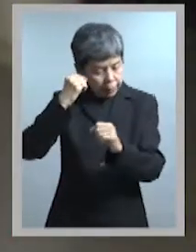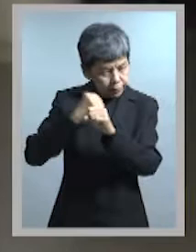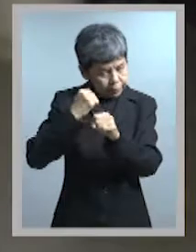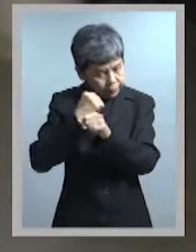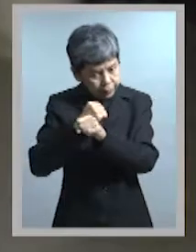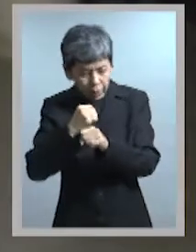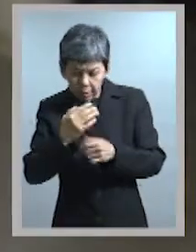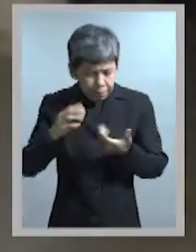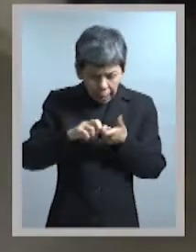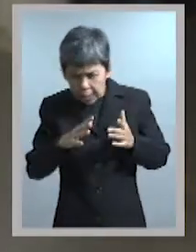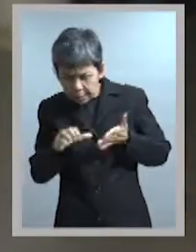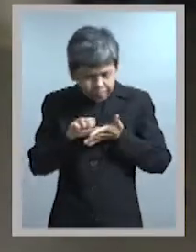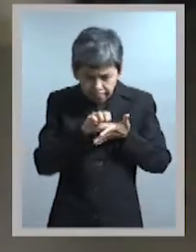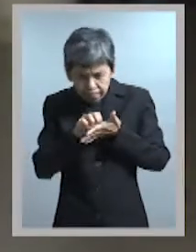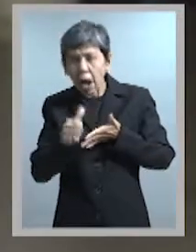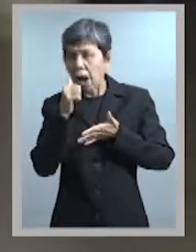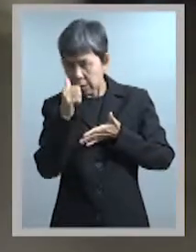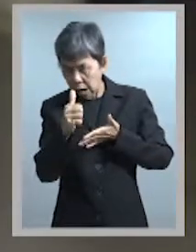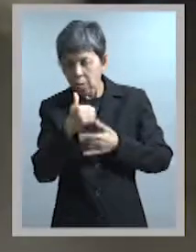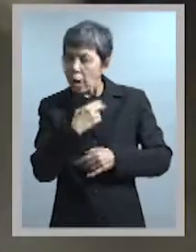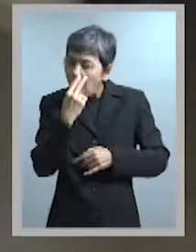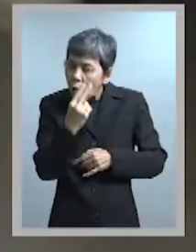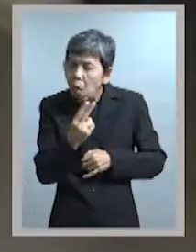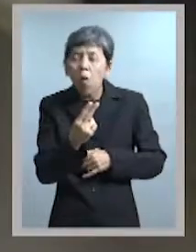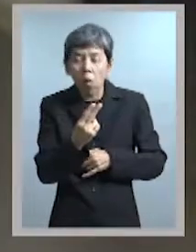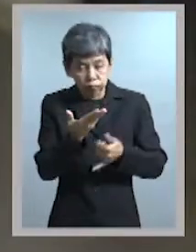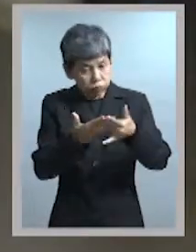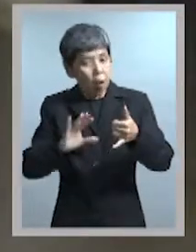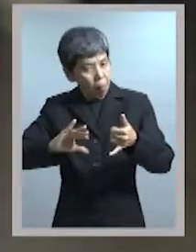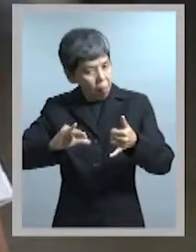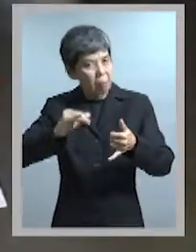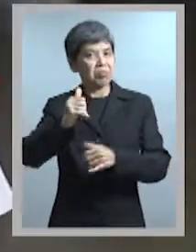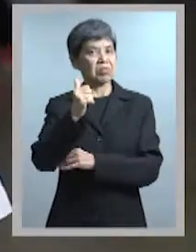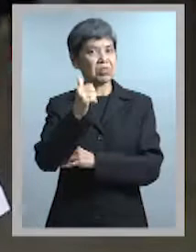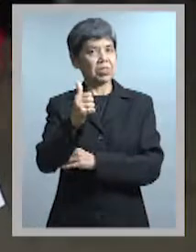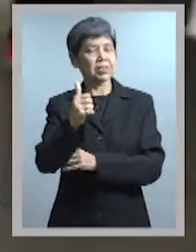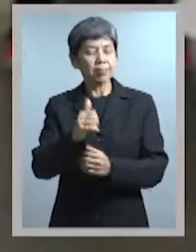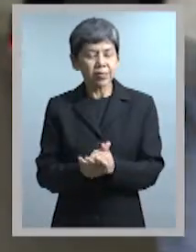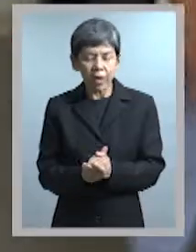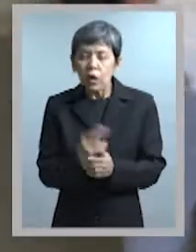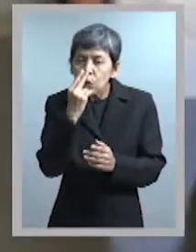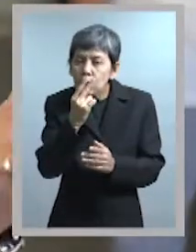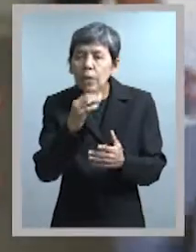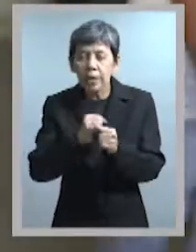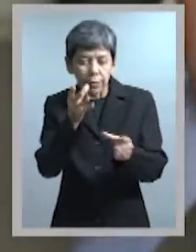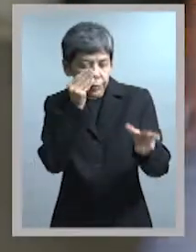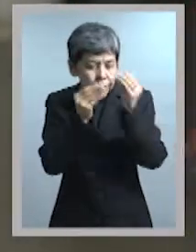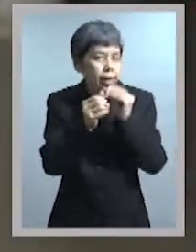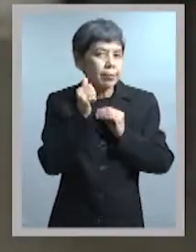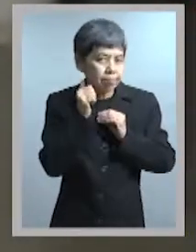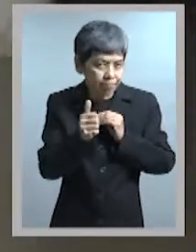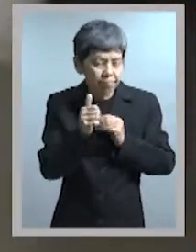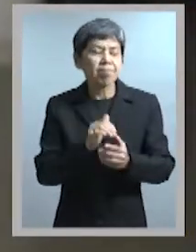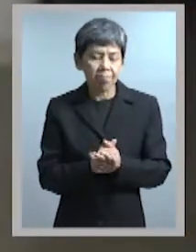ด้านความคิดการแก้ปัญหาเฉพาะหน้านะคะตรงนี้เราจะเห็นว่าน้องพัฒนาดีขึ้นนะคะมันส่งผลถึงการเรียน